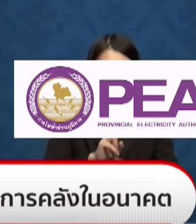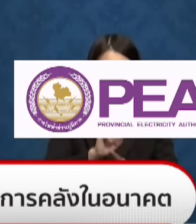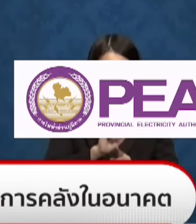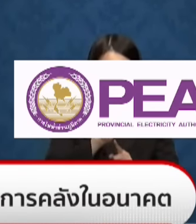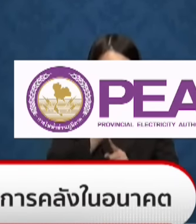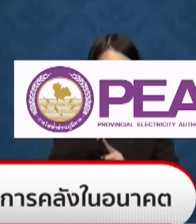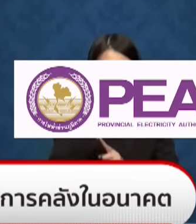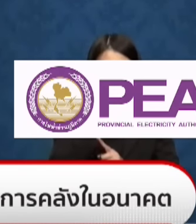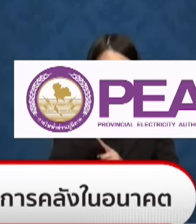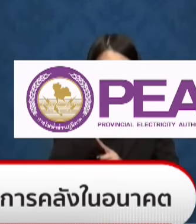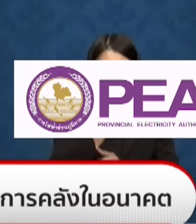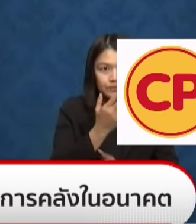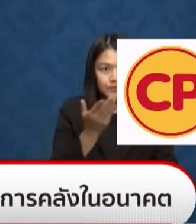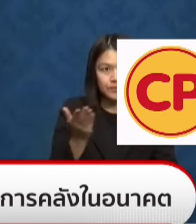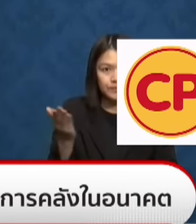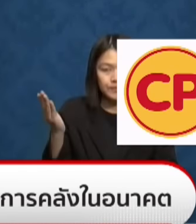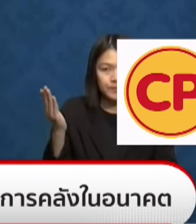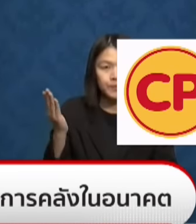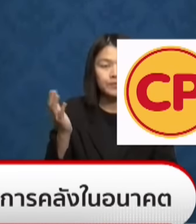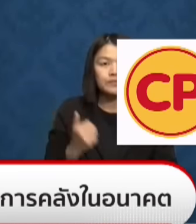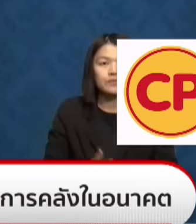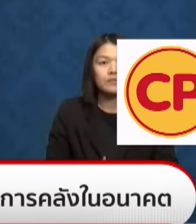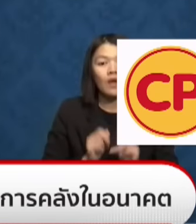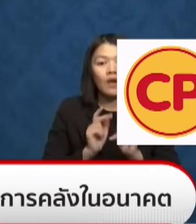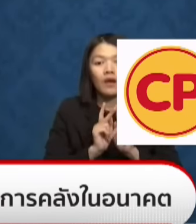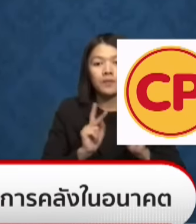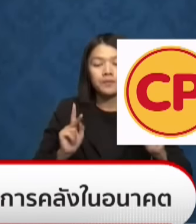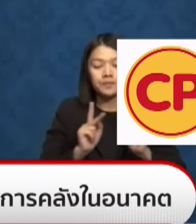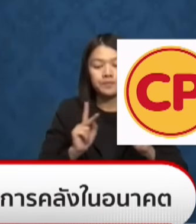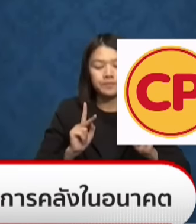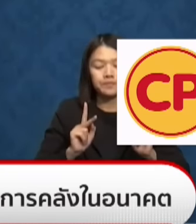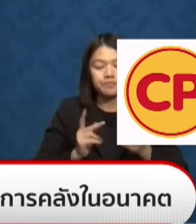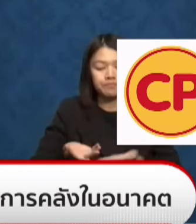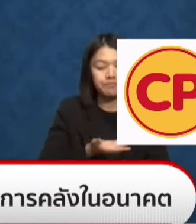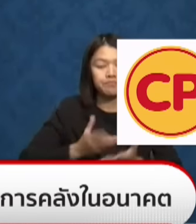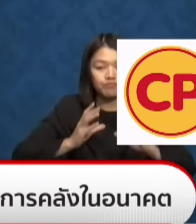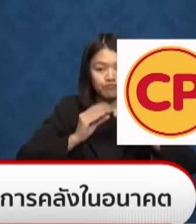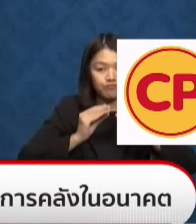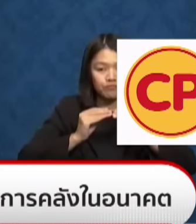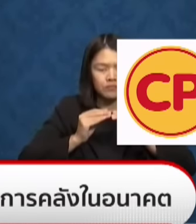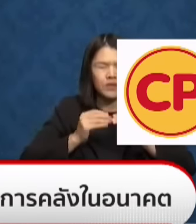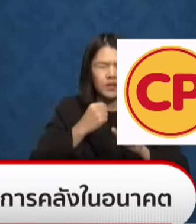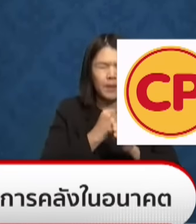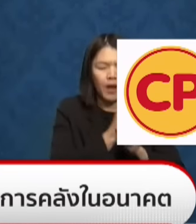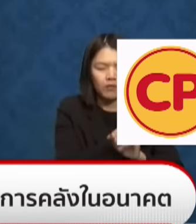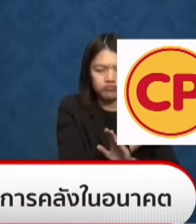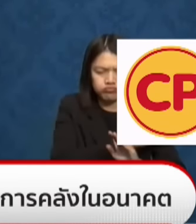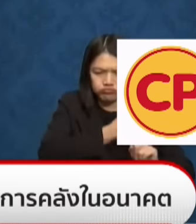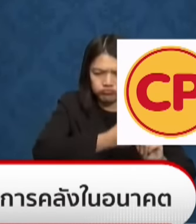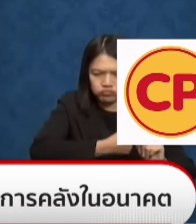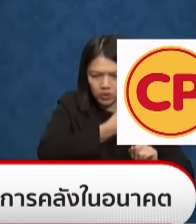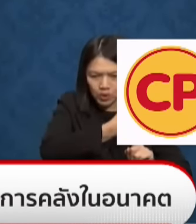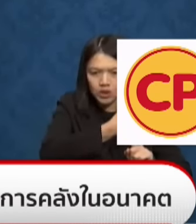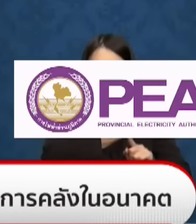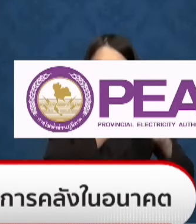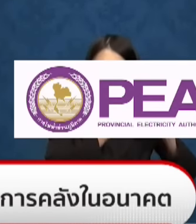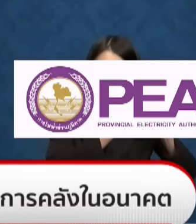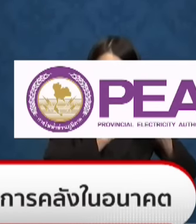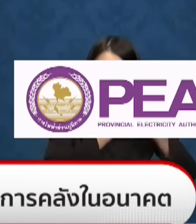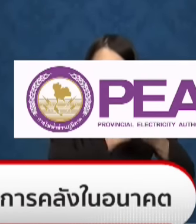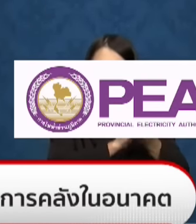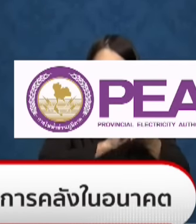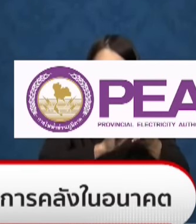าณ 200,000 ล้านบาทนะคะแล้วก็คุณไหมเนี่ยบอกว่าคือตอนนั้นเนี่ยมีการตั้งงบไว้ประม